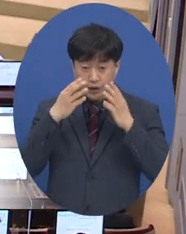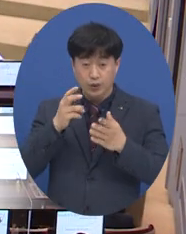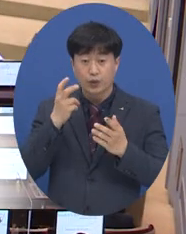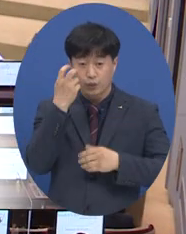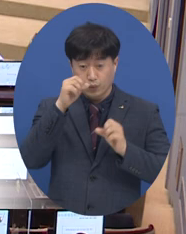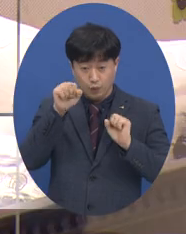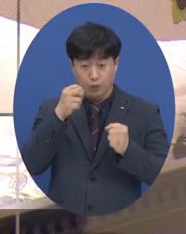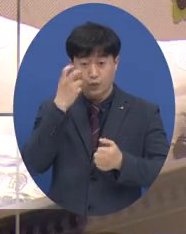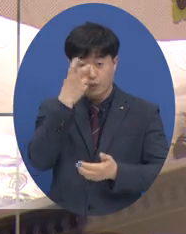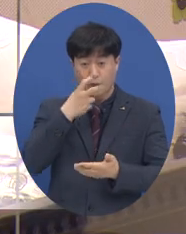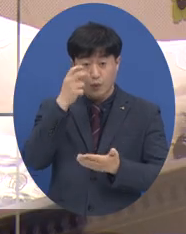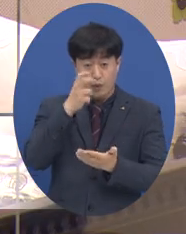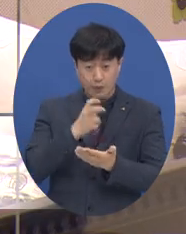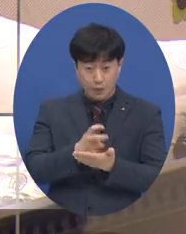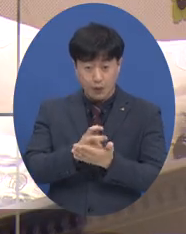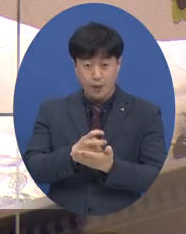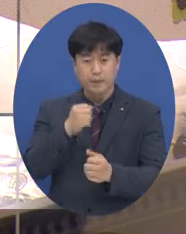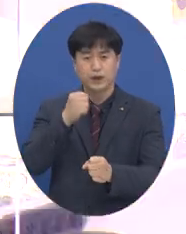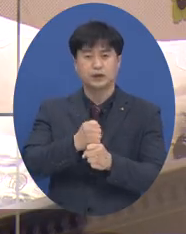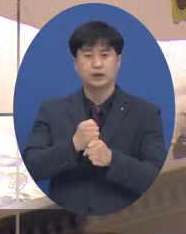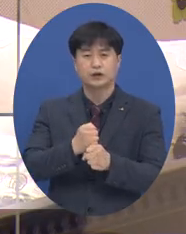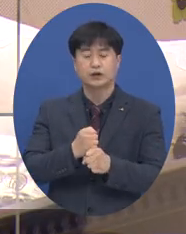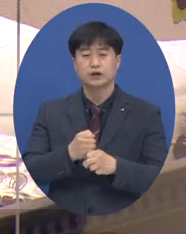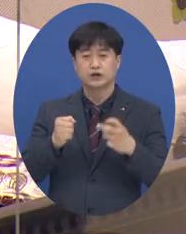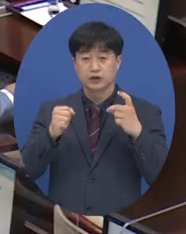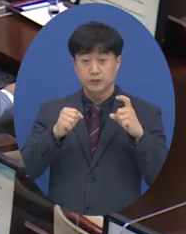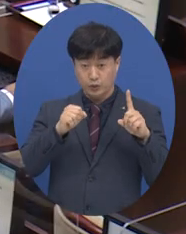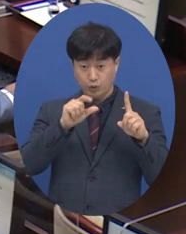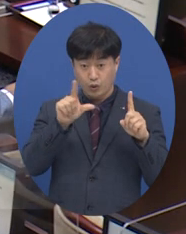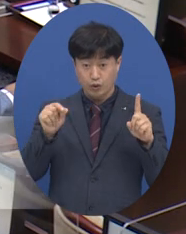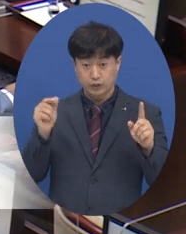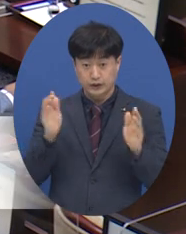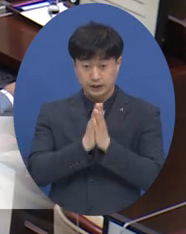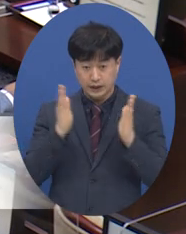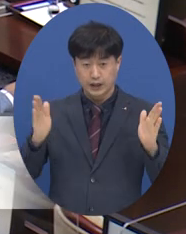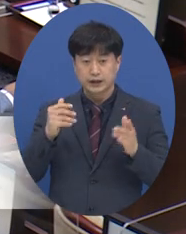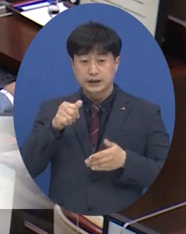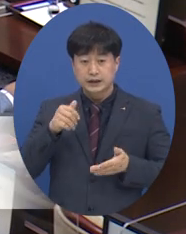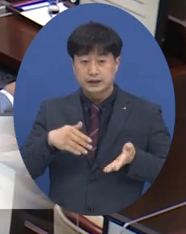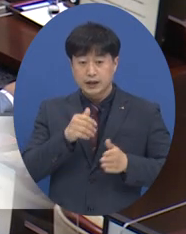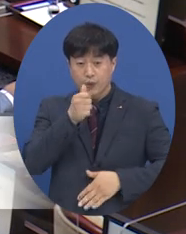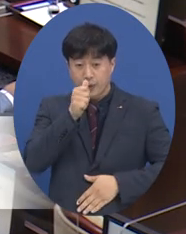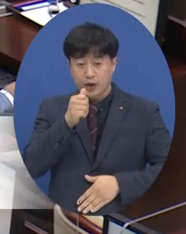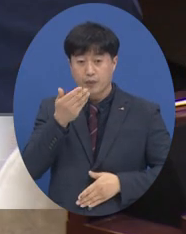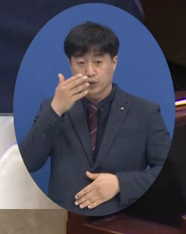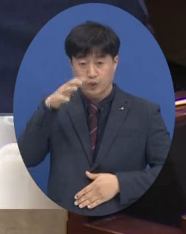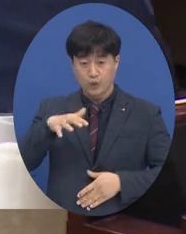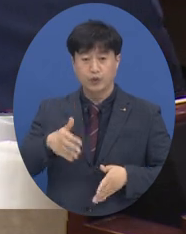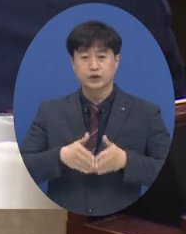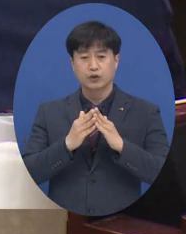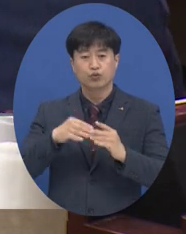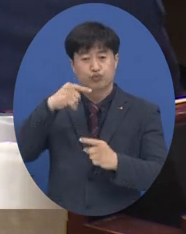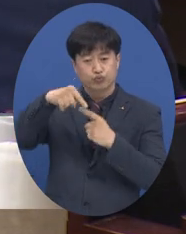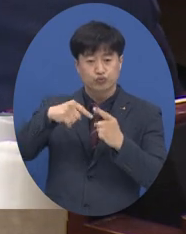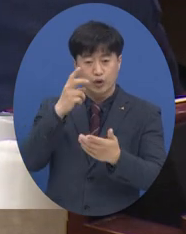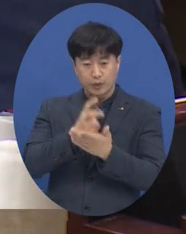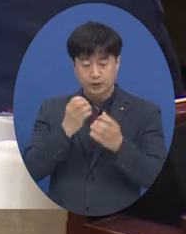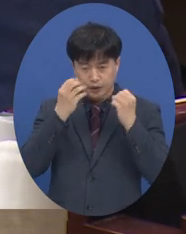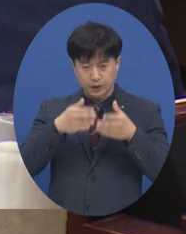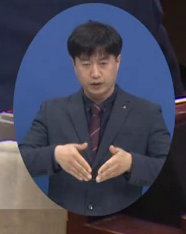동물보호 조례를 마련해 이달부터 시행에 들어갔습니다 길고양이 급식소를 설치하고 운영하는 조항 을